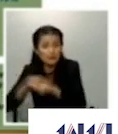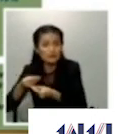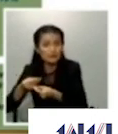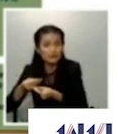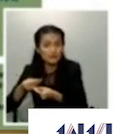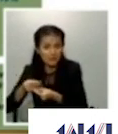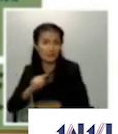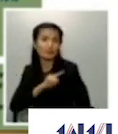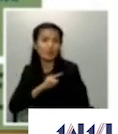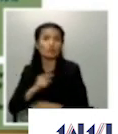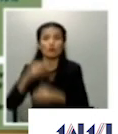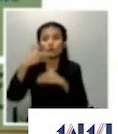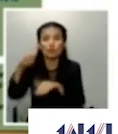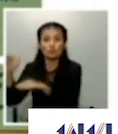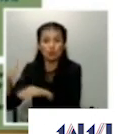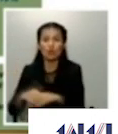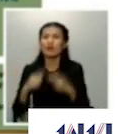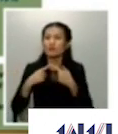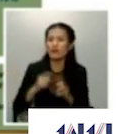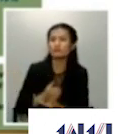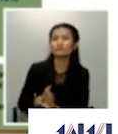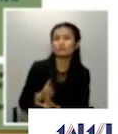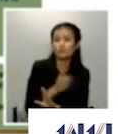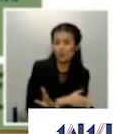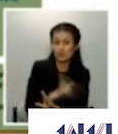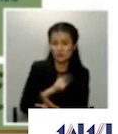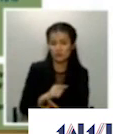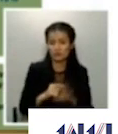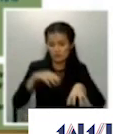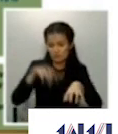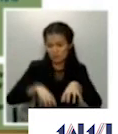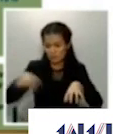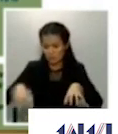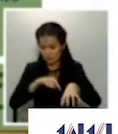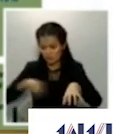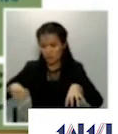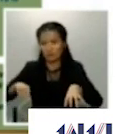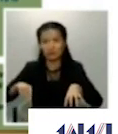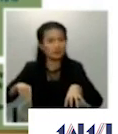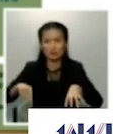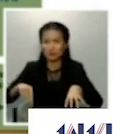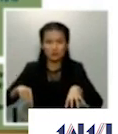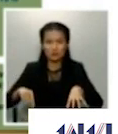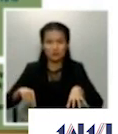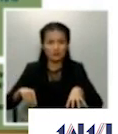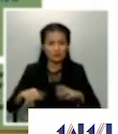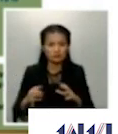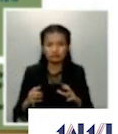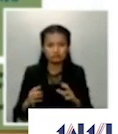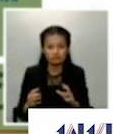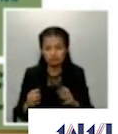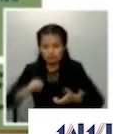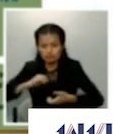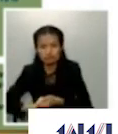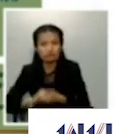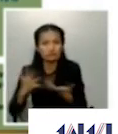าวนั้นที่ผ่านมาอาจจะไม่มีโอกาสได้สัมผัสกันเท่าที่ควรไม่มีเอกภาพใน